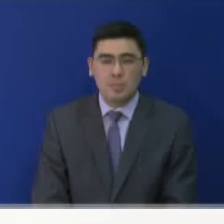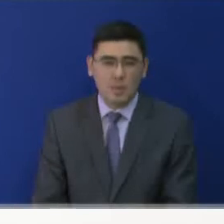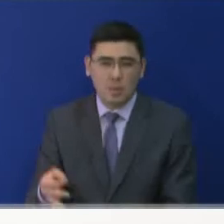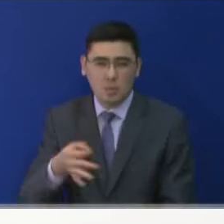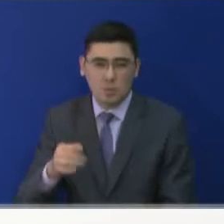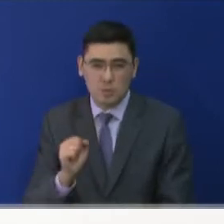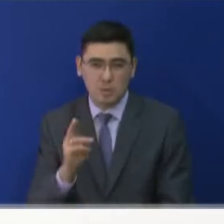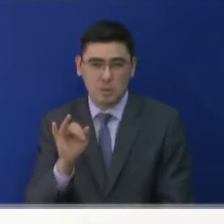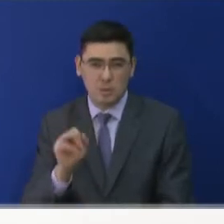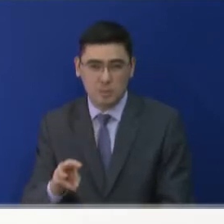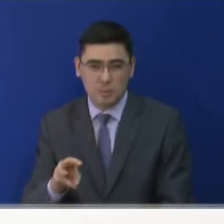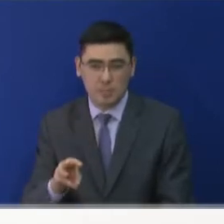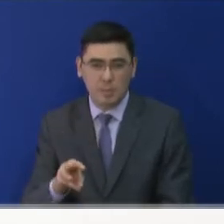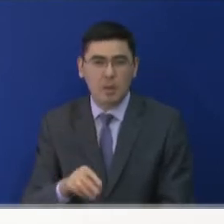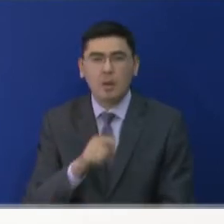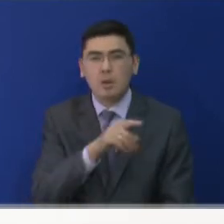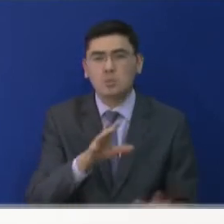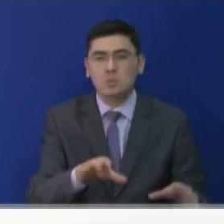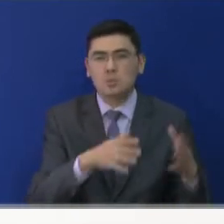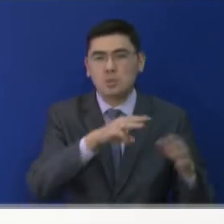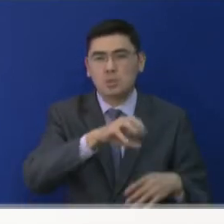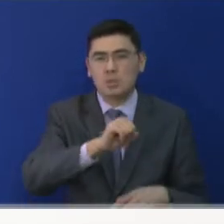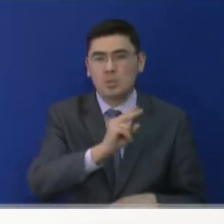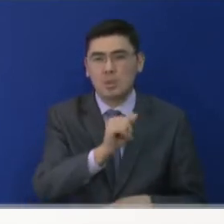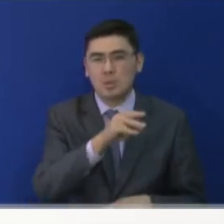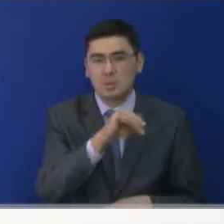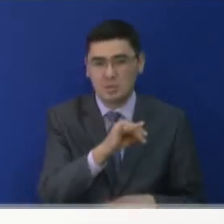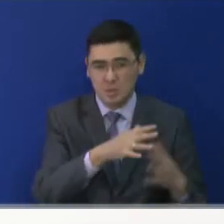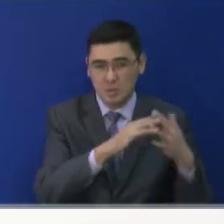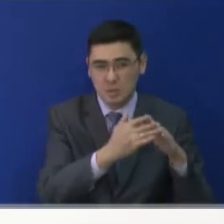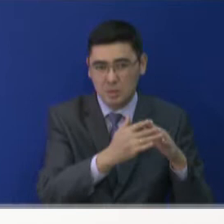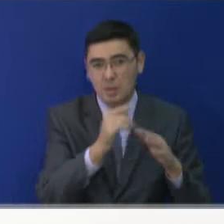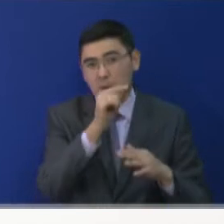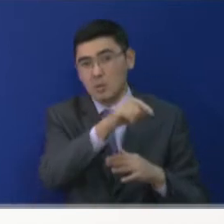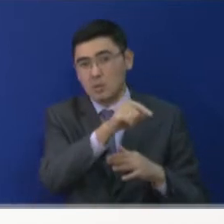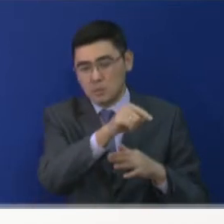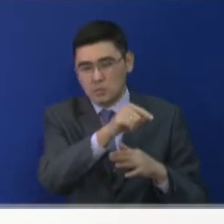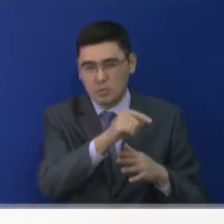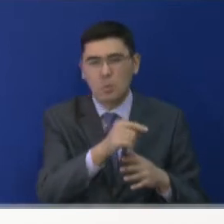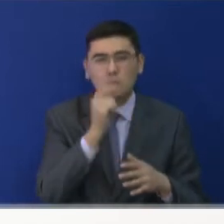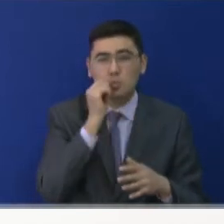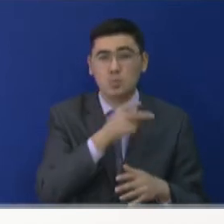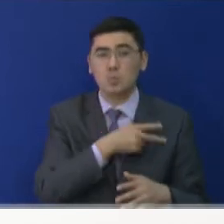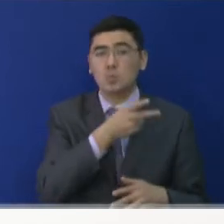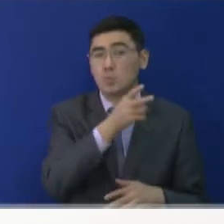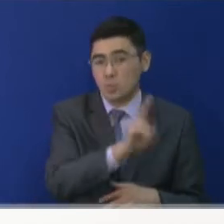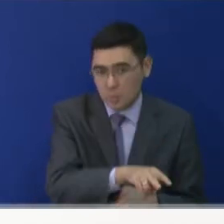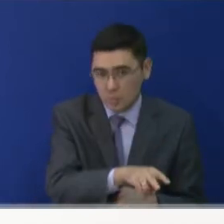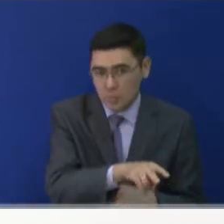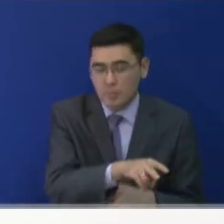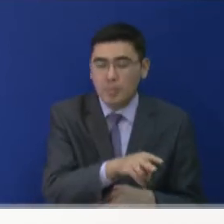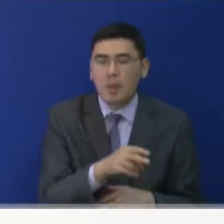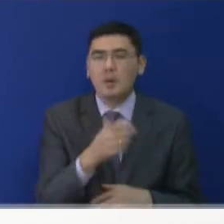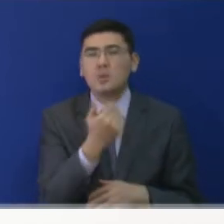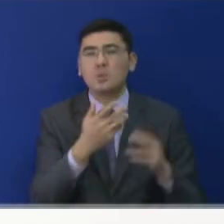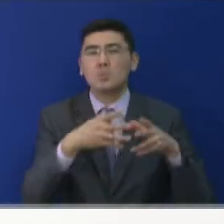әкімі Даниал Ахметов Мақаншы ауылындағы полиция бөлімшесінде қайтыс болған азаматтың отбасына барып көңіл айтты. Бұл туралы аймақ басшысы әлеуметтік